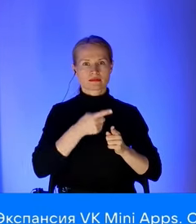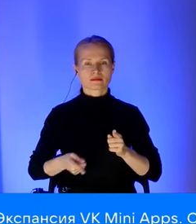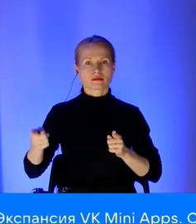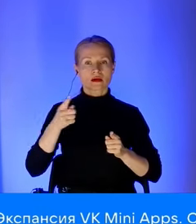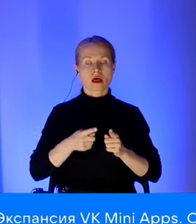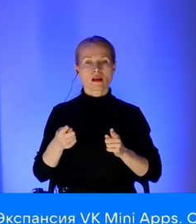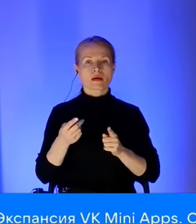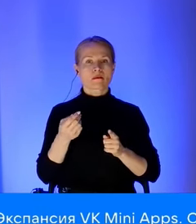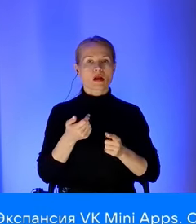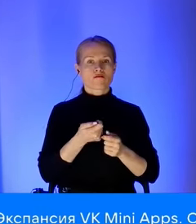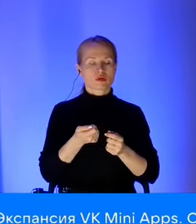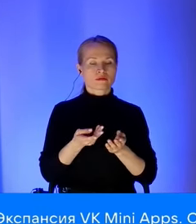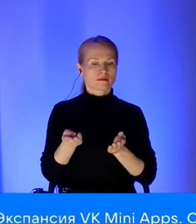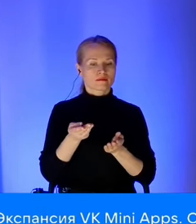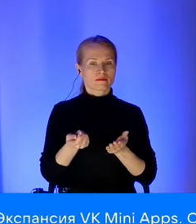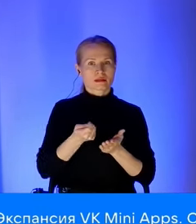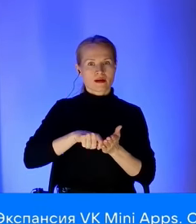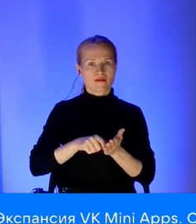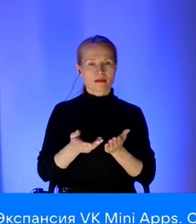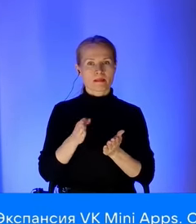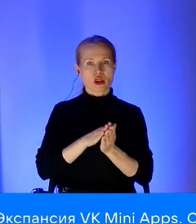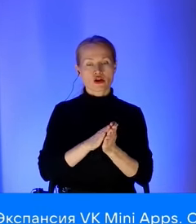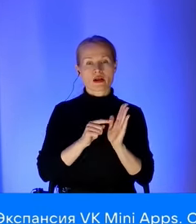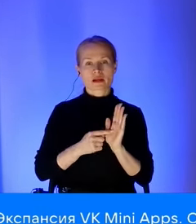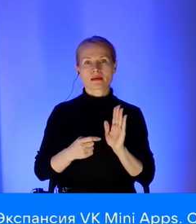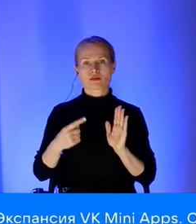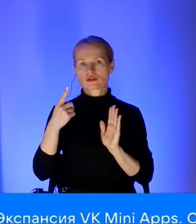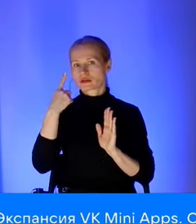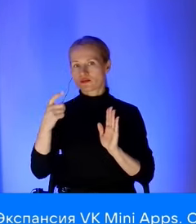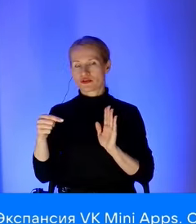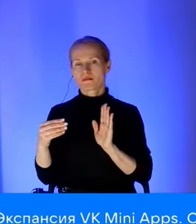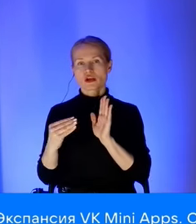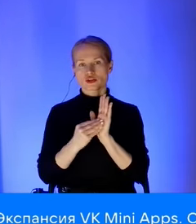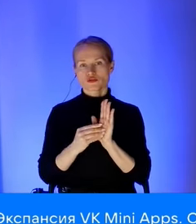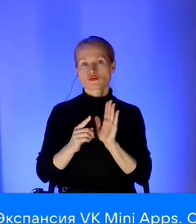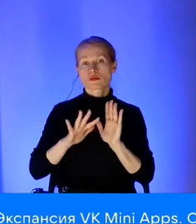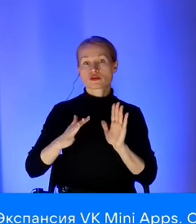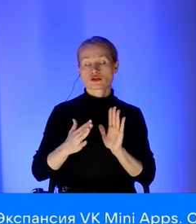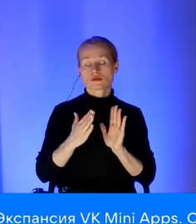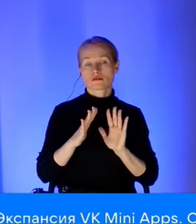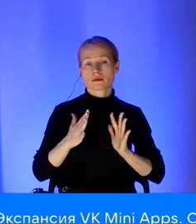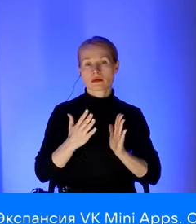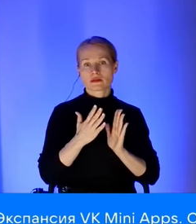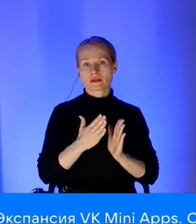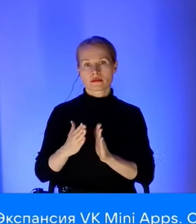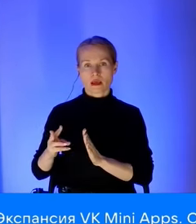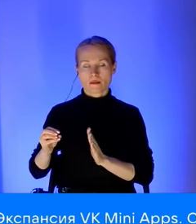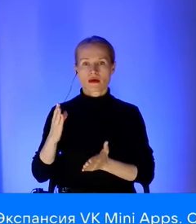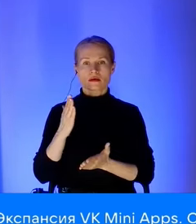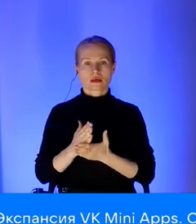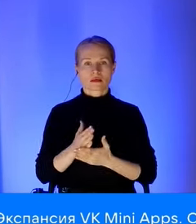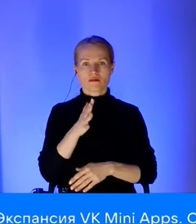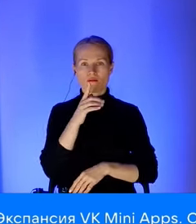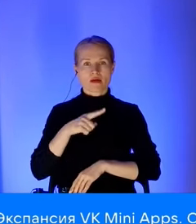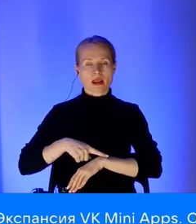закрывает приложение, и мы обязаны сообщить этому приложению, что произошло какое-то событие в системе, есть некоторое